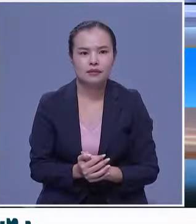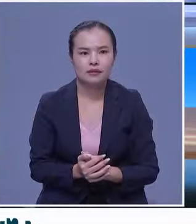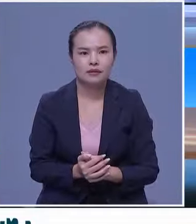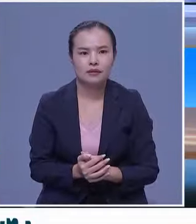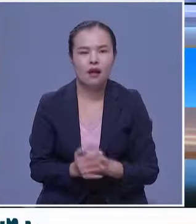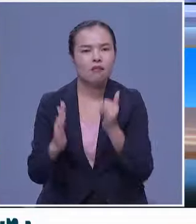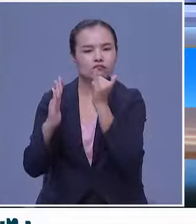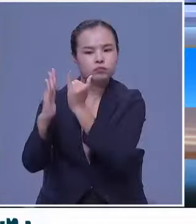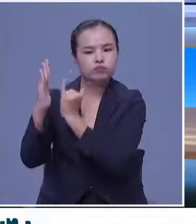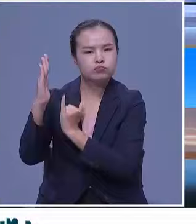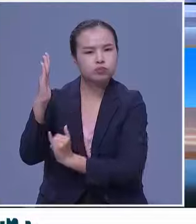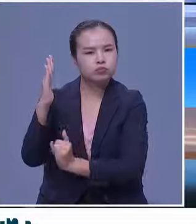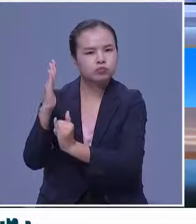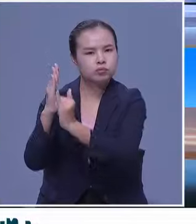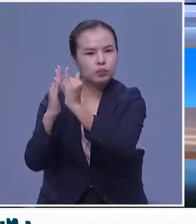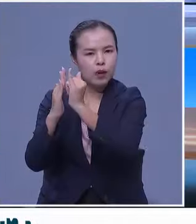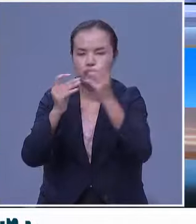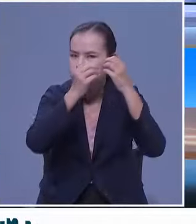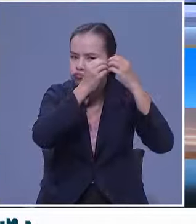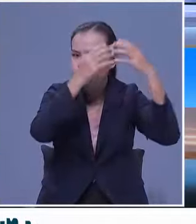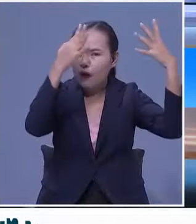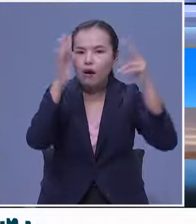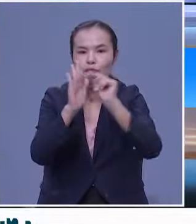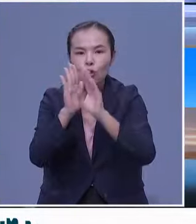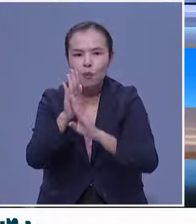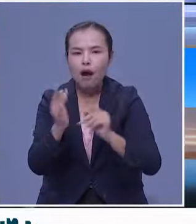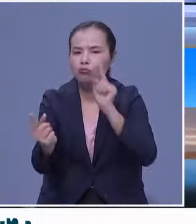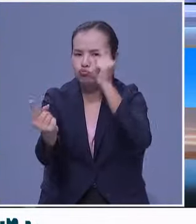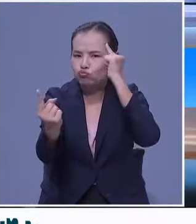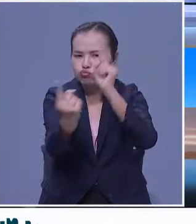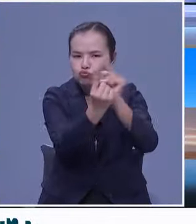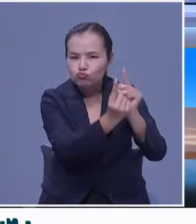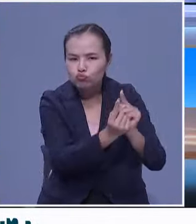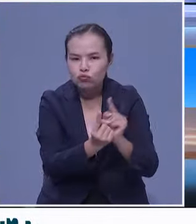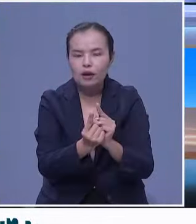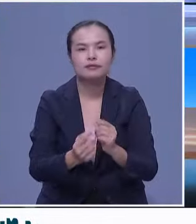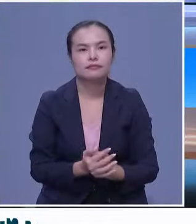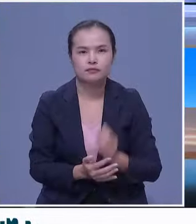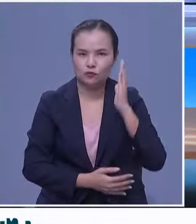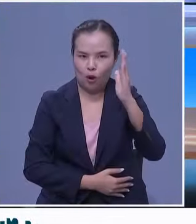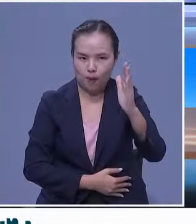ว์ตัวท ั่ วประเทศไทยแสดงวิสัยทัศน์โชว์นโยบายต่างๆให้รู้จักมากขึ้น หลังจ